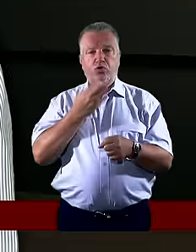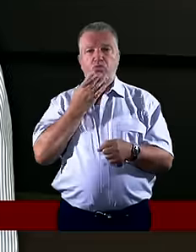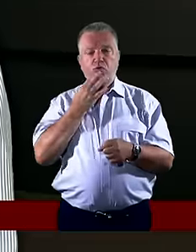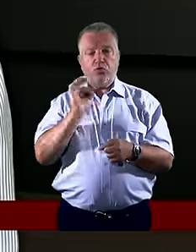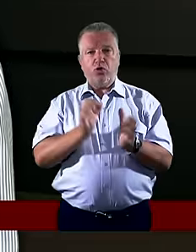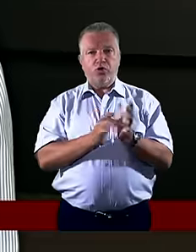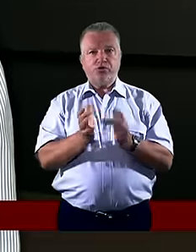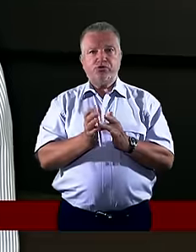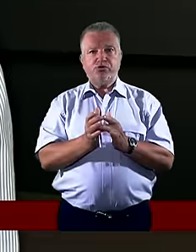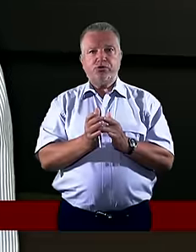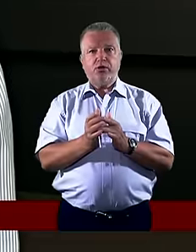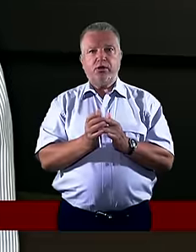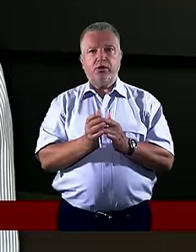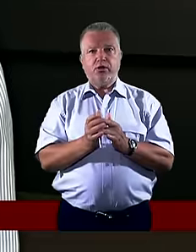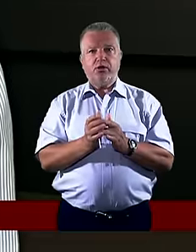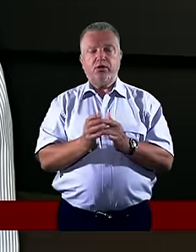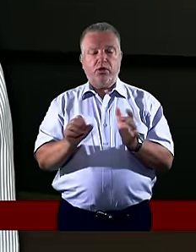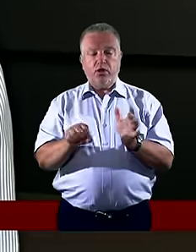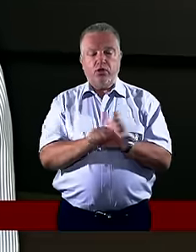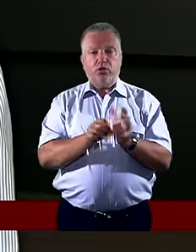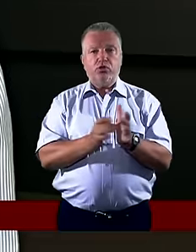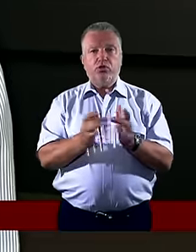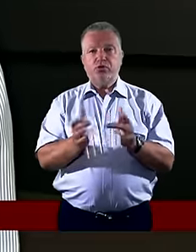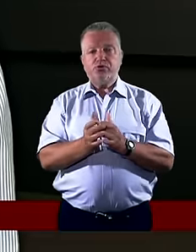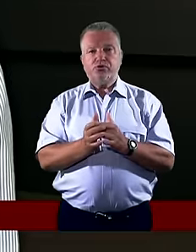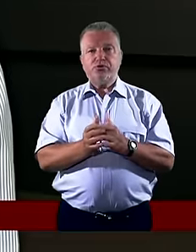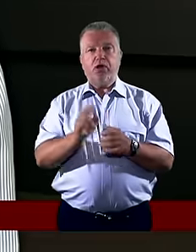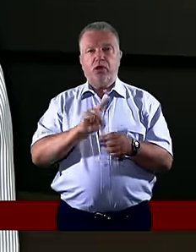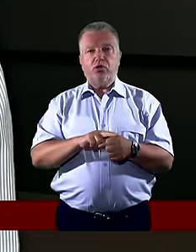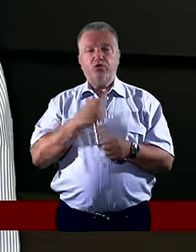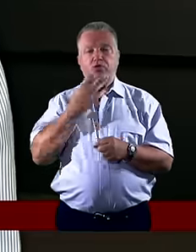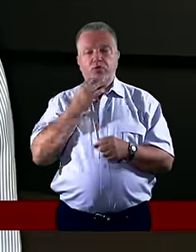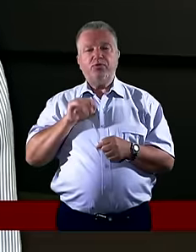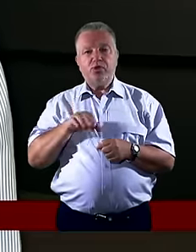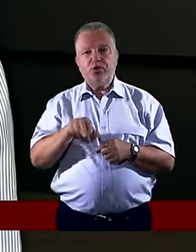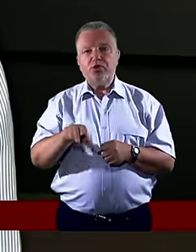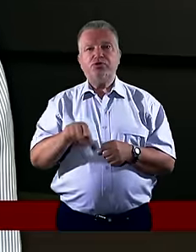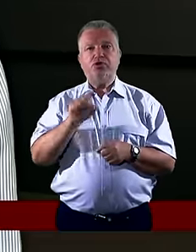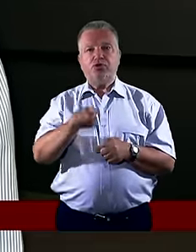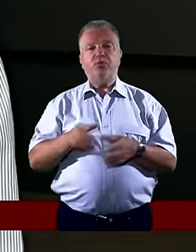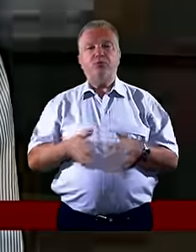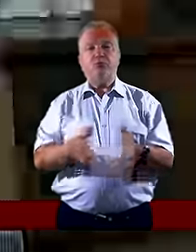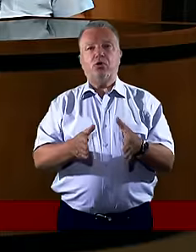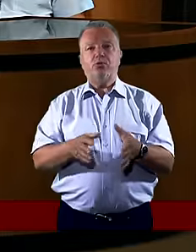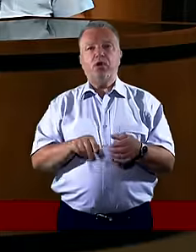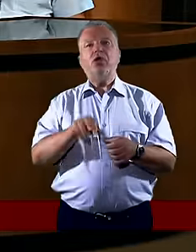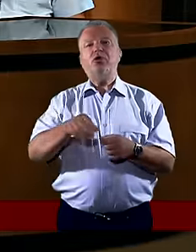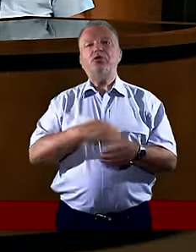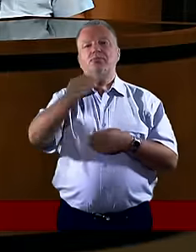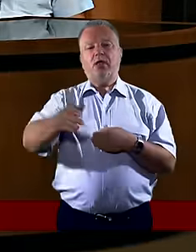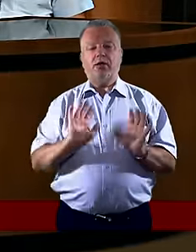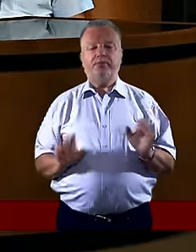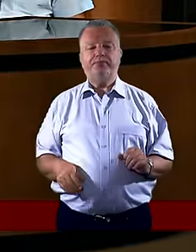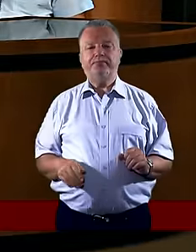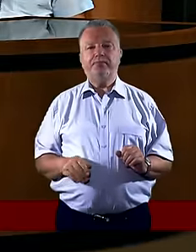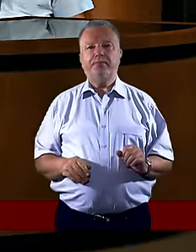który mówi o Chrystusie, no właśnie do Pana Jezusa, żeby iść właśnie podobną drogą. Ale moi drodzy, idźmy